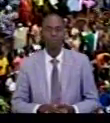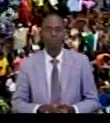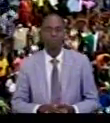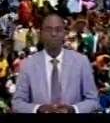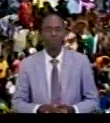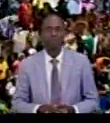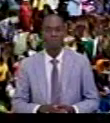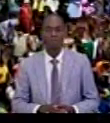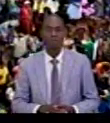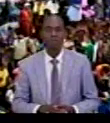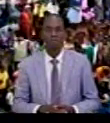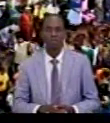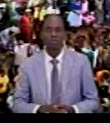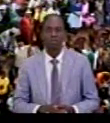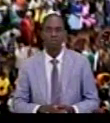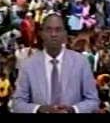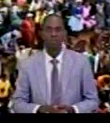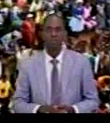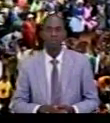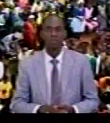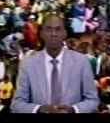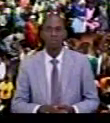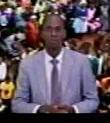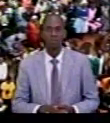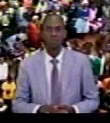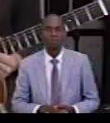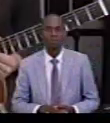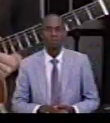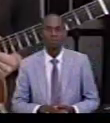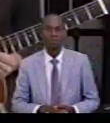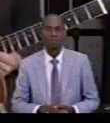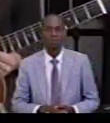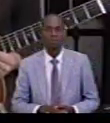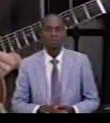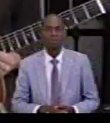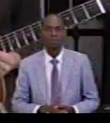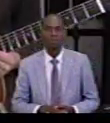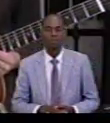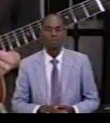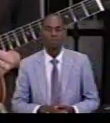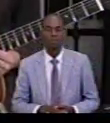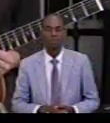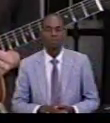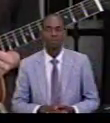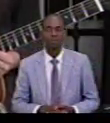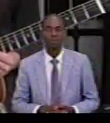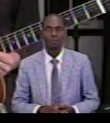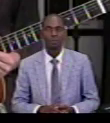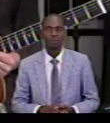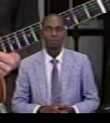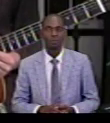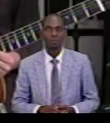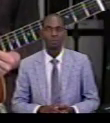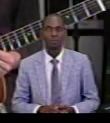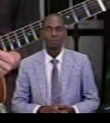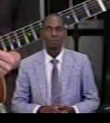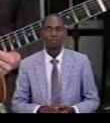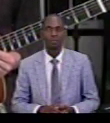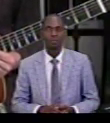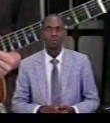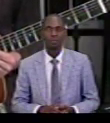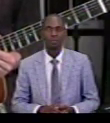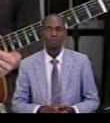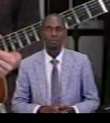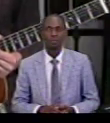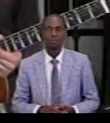d'en haut. Merci de nous avoir reçus parmi vous. Nous espérons que vous allez être grandement bénis dans les minutes qui s'en viennent.